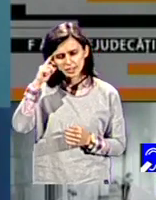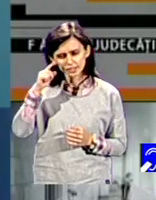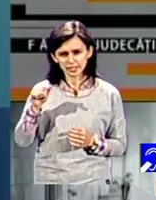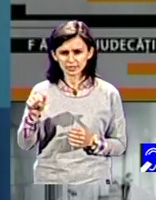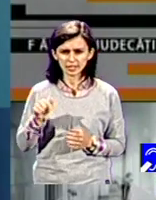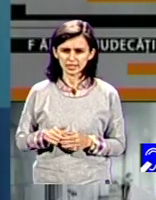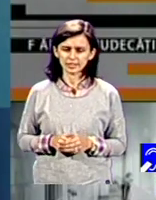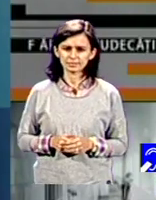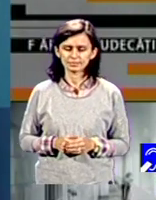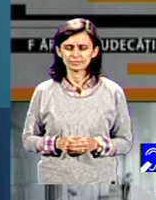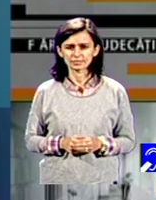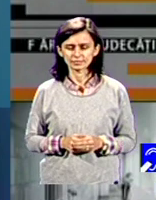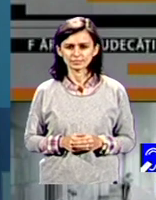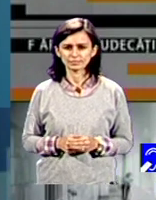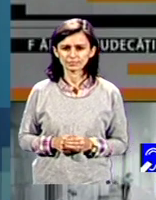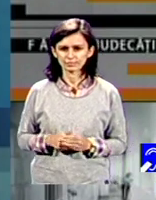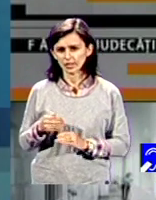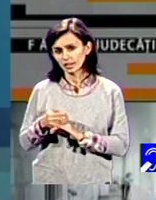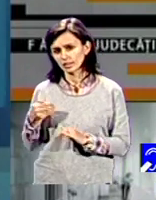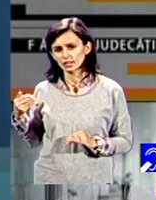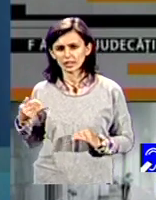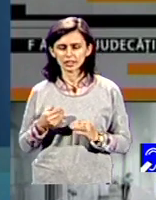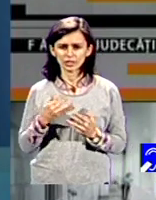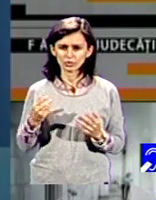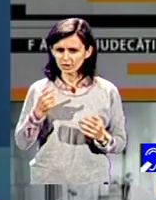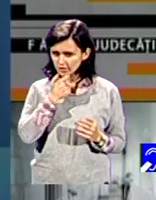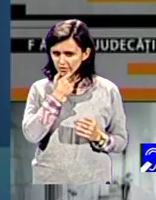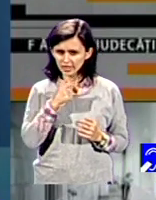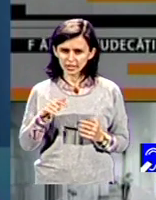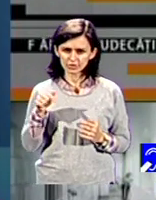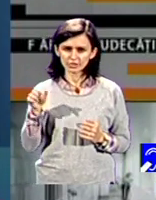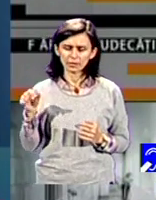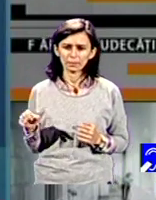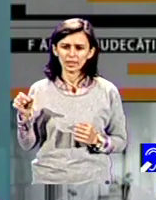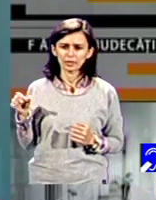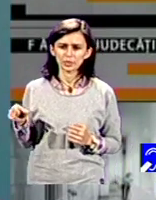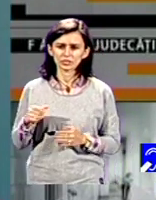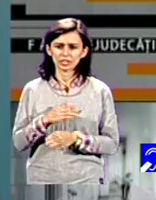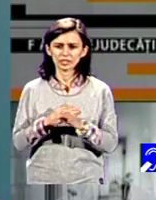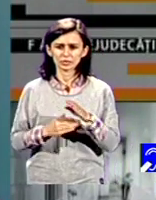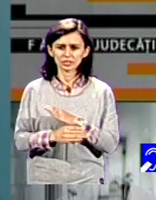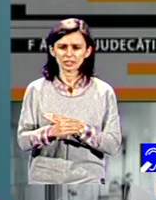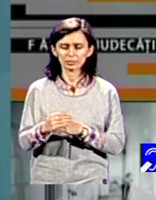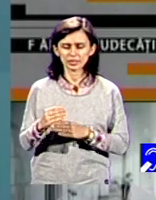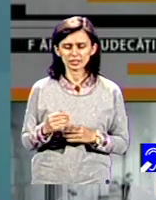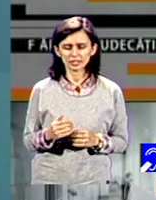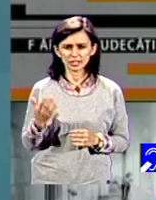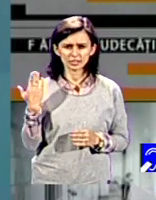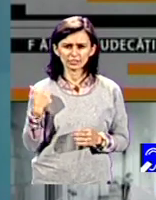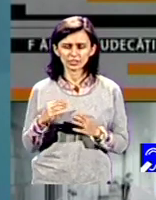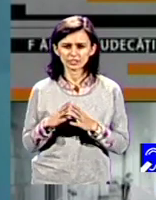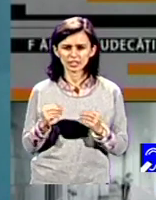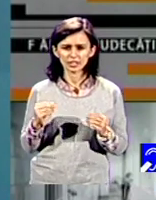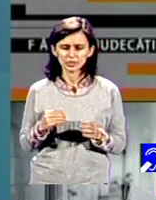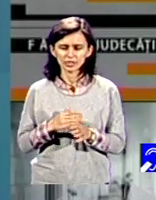până în urmă cu câțiva ani acestei persoane cu dizabilități erau lipsite de